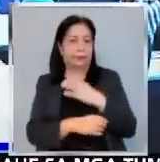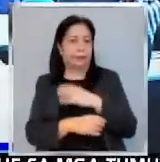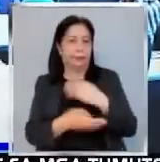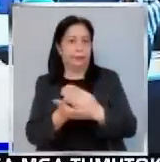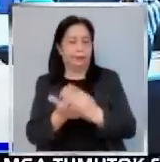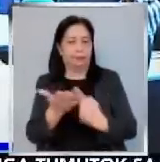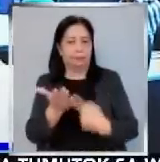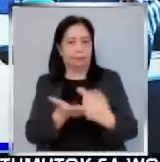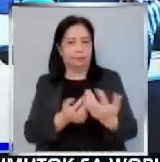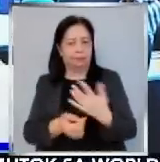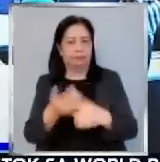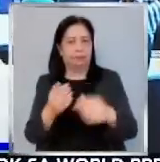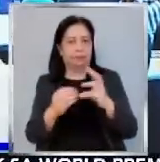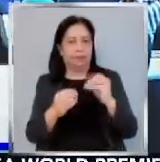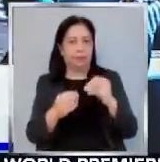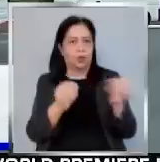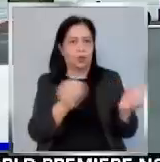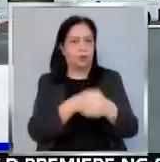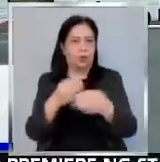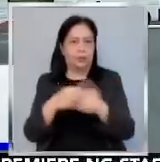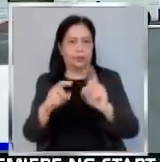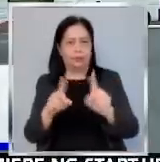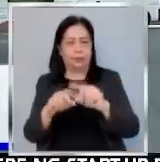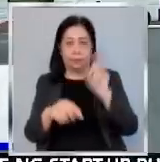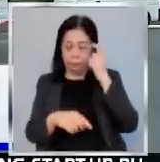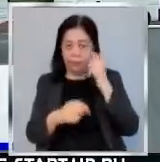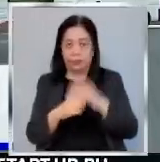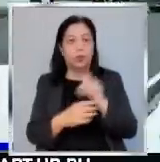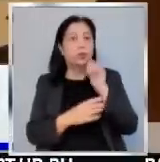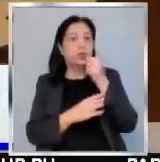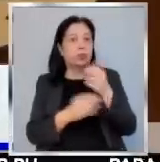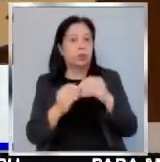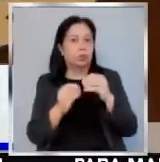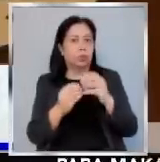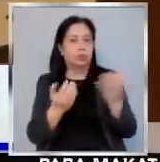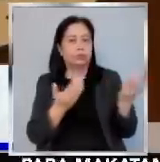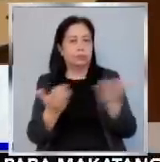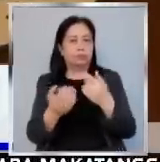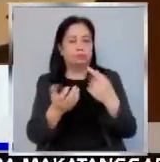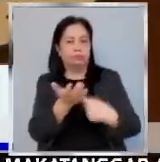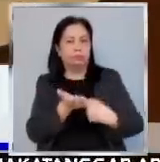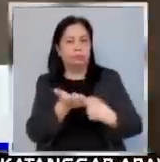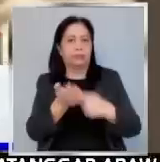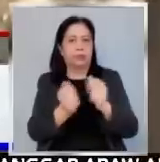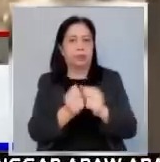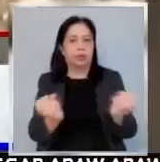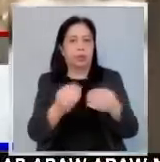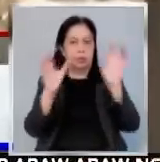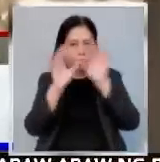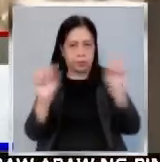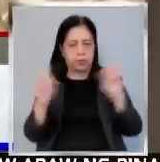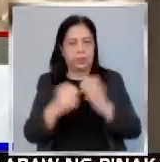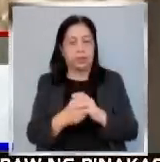sa mahigit 60 tanggapan ng pamahalaan. Bukas may mga sasalang pa, kasama ang Office of the President. Ayon